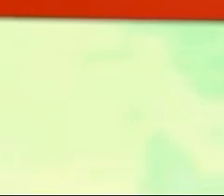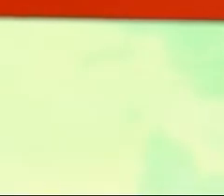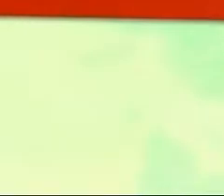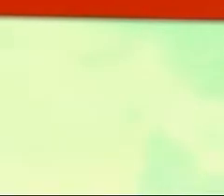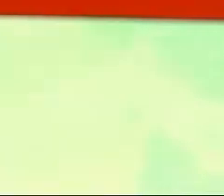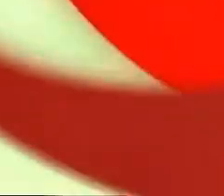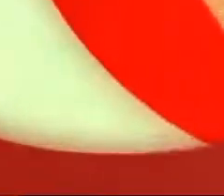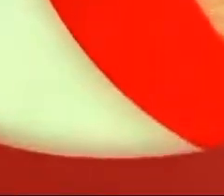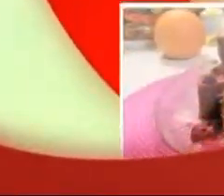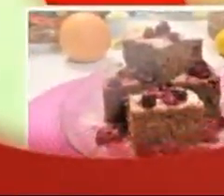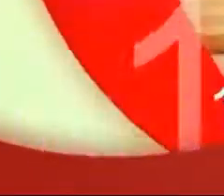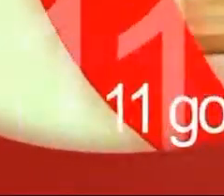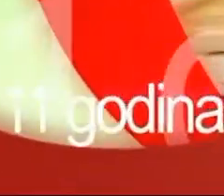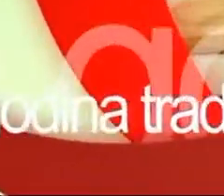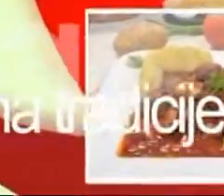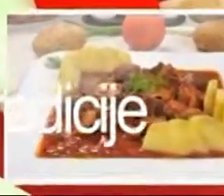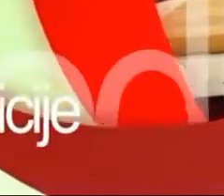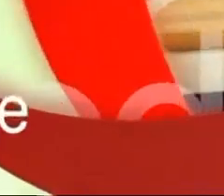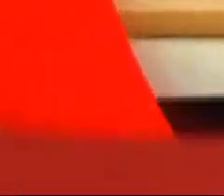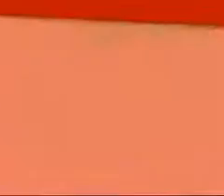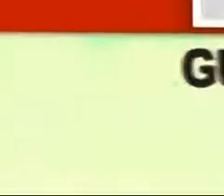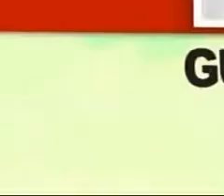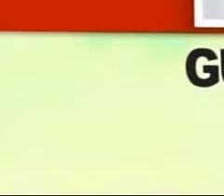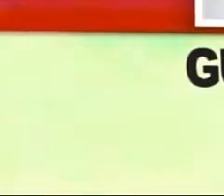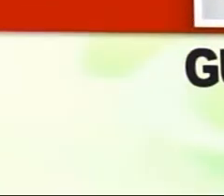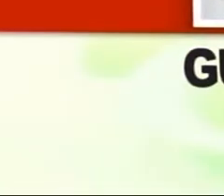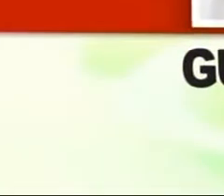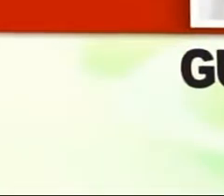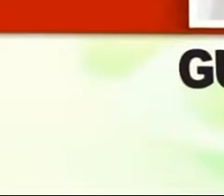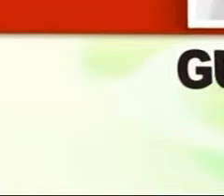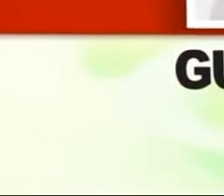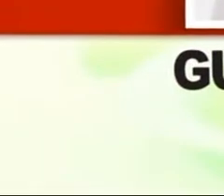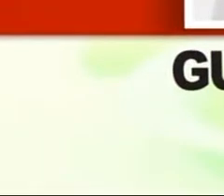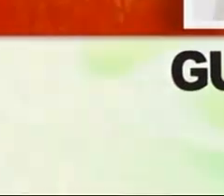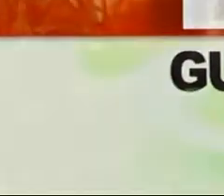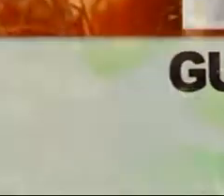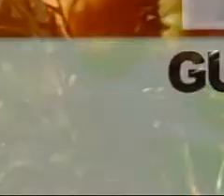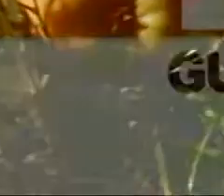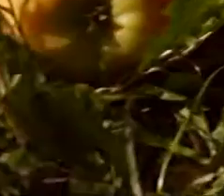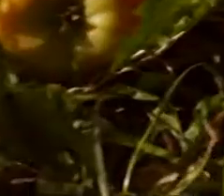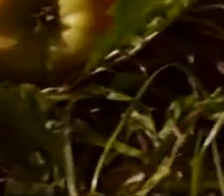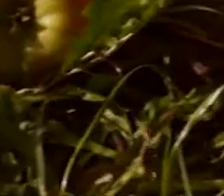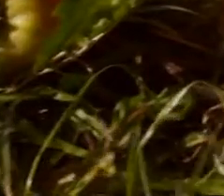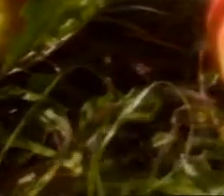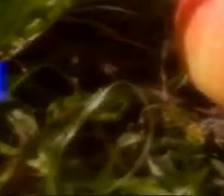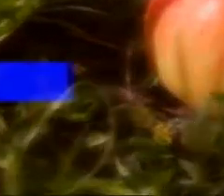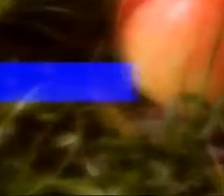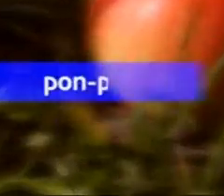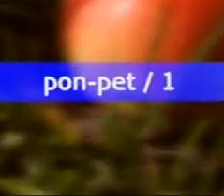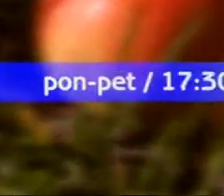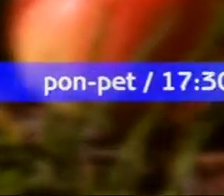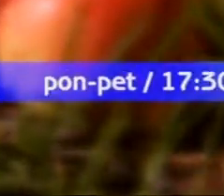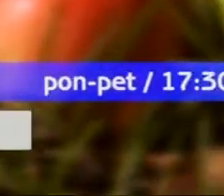nedjeljom. 11 godina tradicije, iskustva, učinili su nas najuglednijim gurmanskim serijalom u velikom dijelu